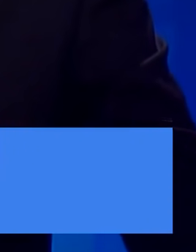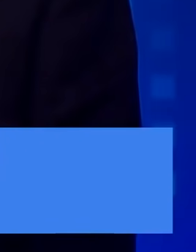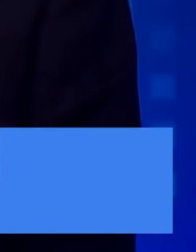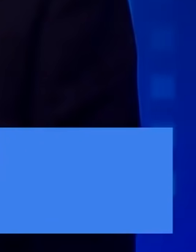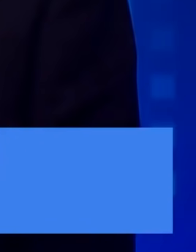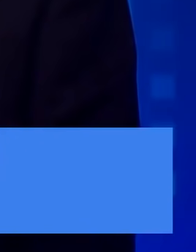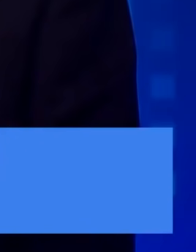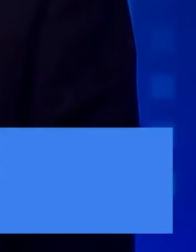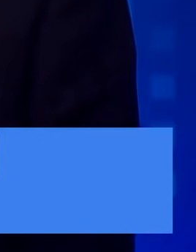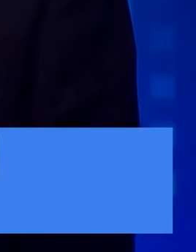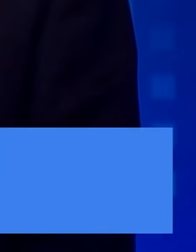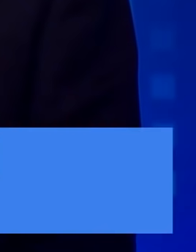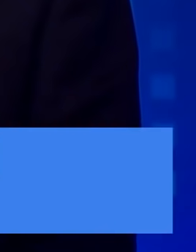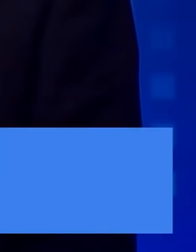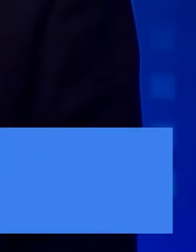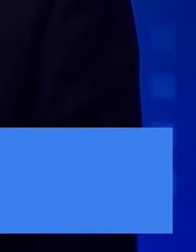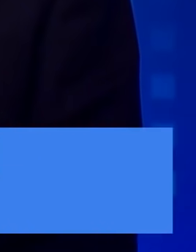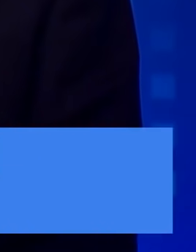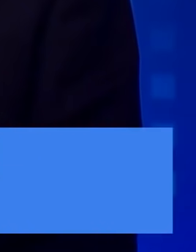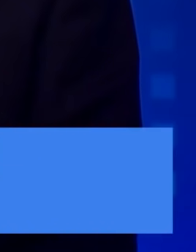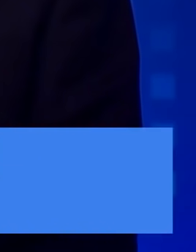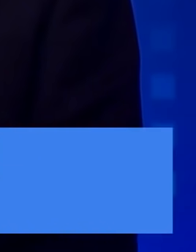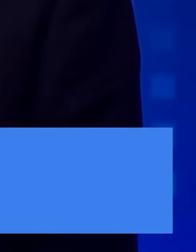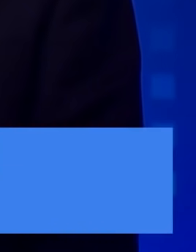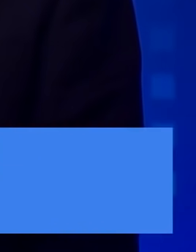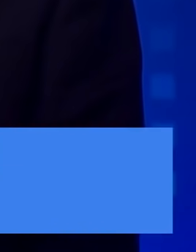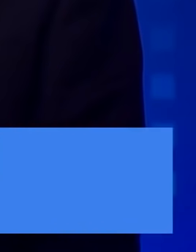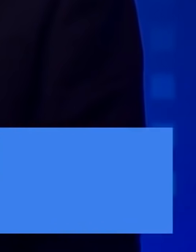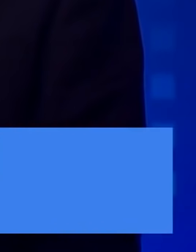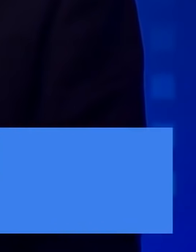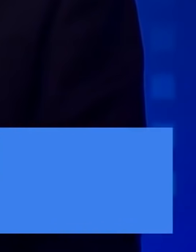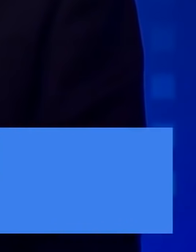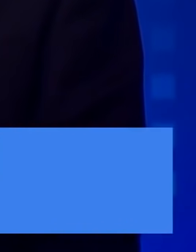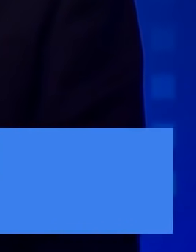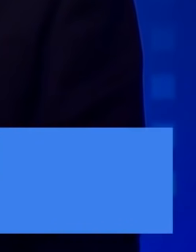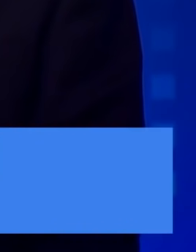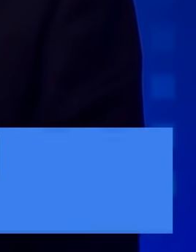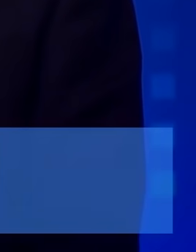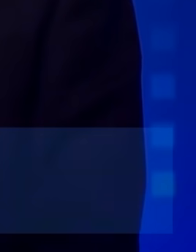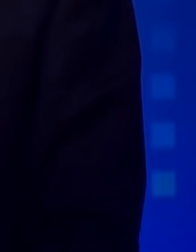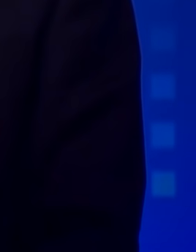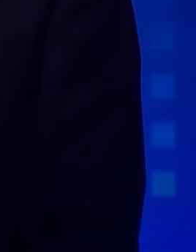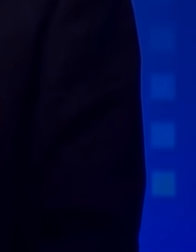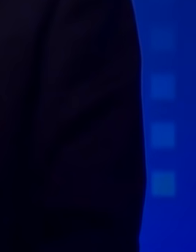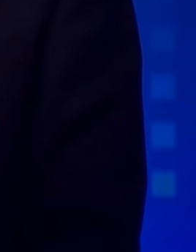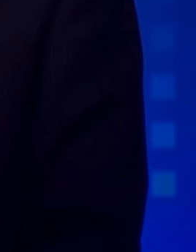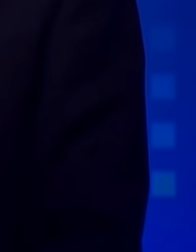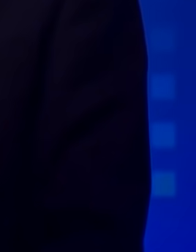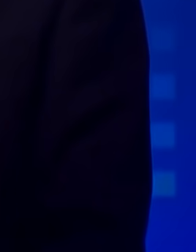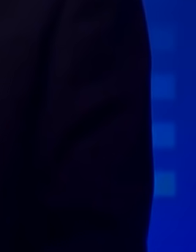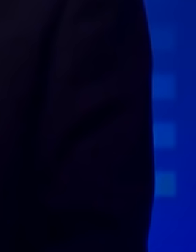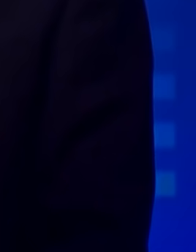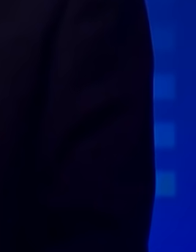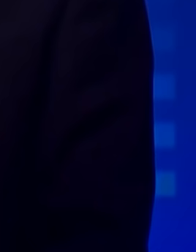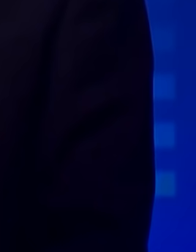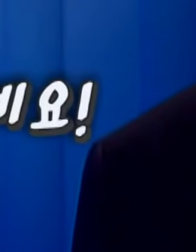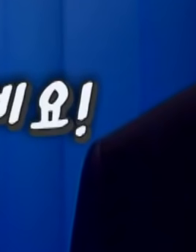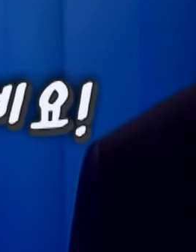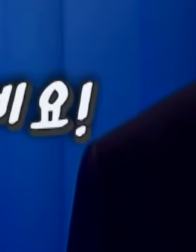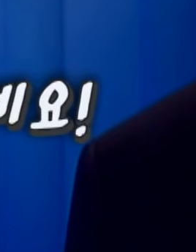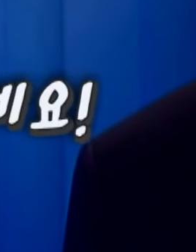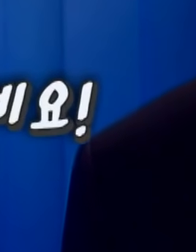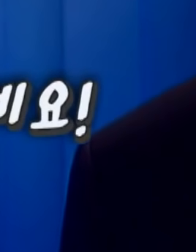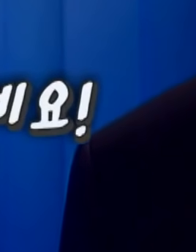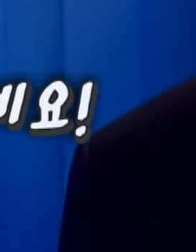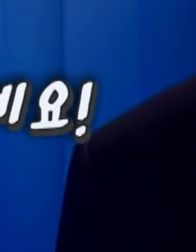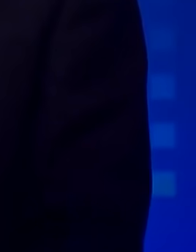당시에 MB 정권에 포위되고 박근혜 정권에 포위돼서 제가 광화문에서 단식 농성까지 했기 때문에 제가 뭔가 문제가 있었으면 제가